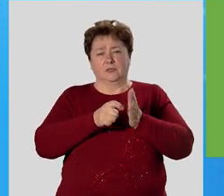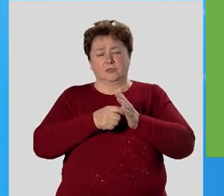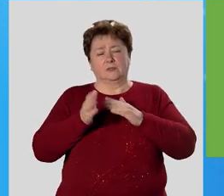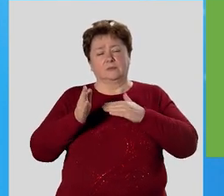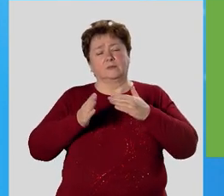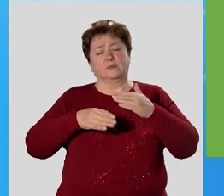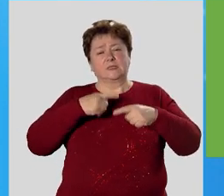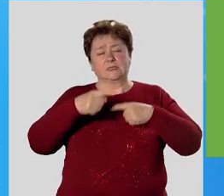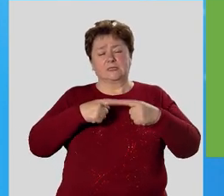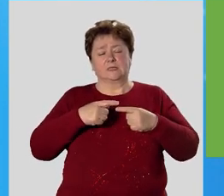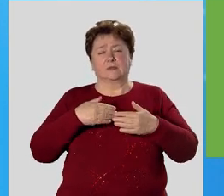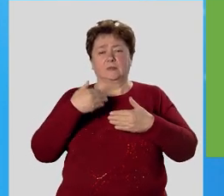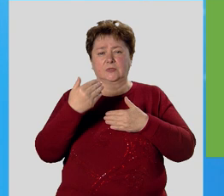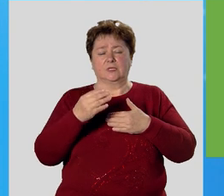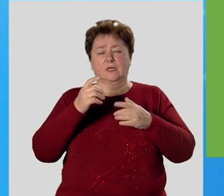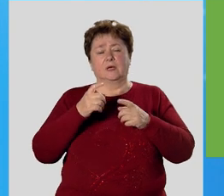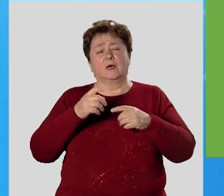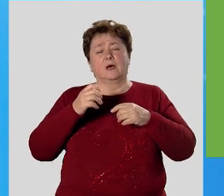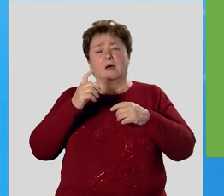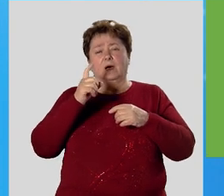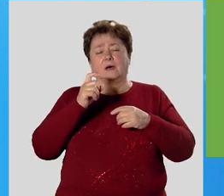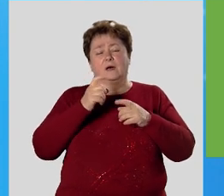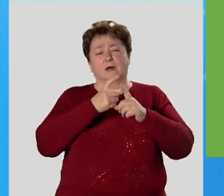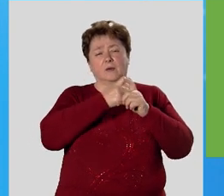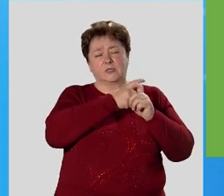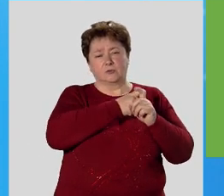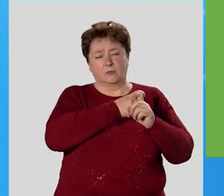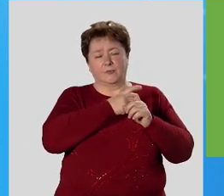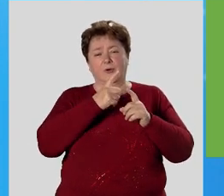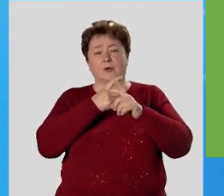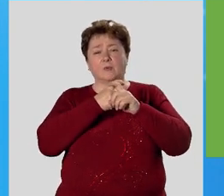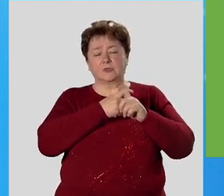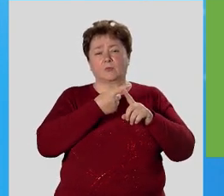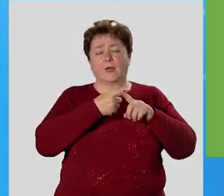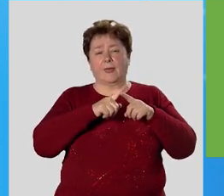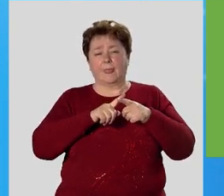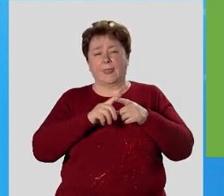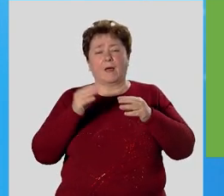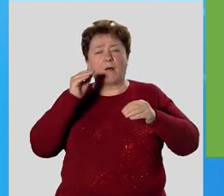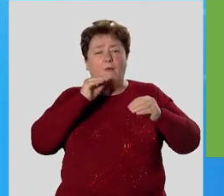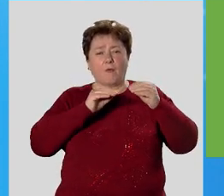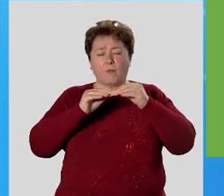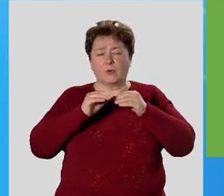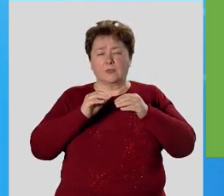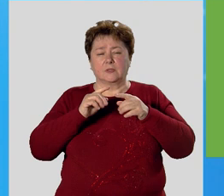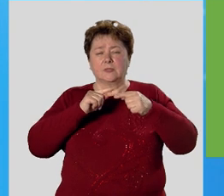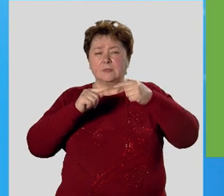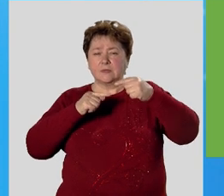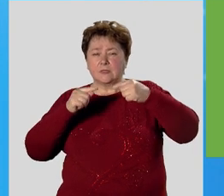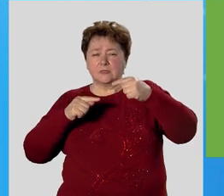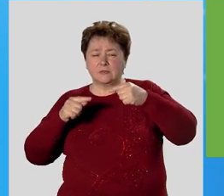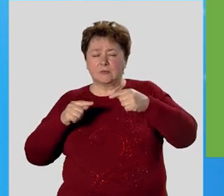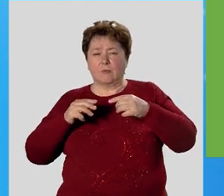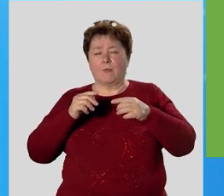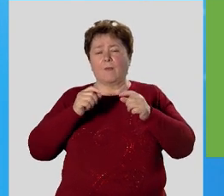цикле принадлежит хромосомам. Хромосома – это комплекс